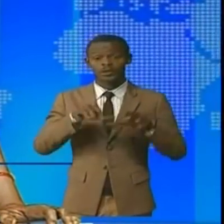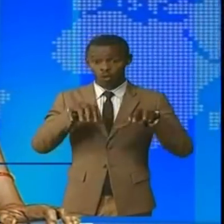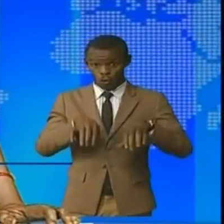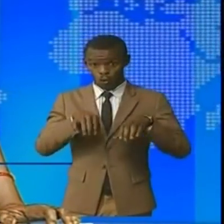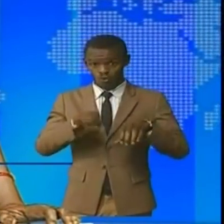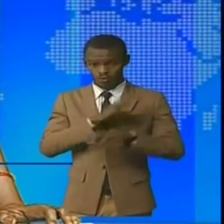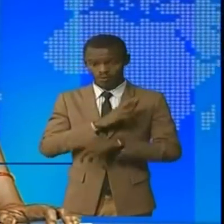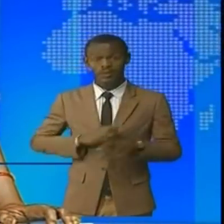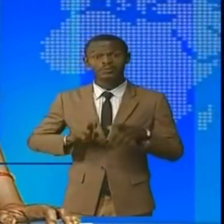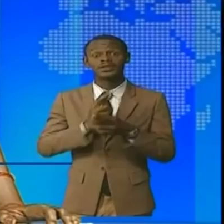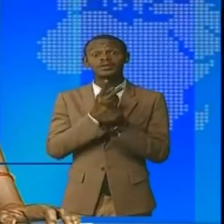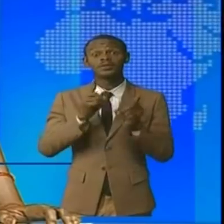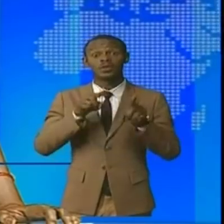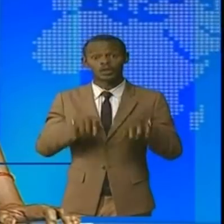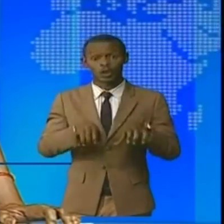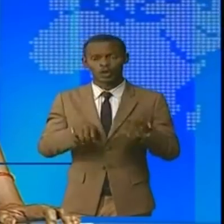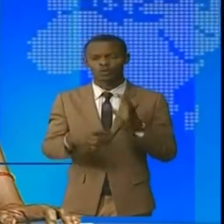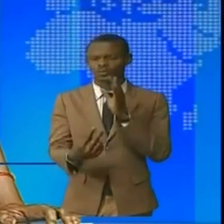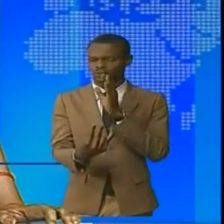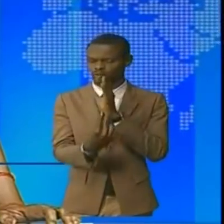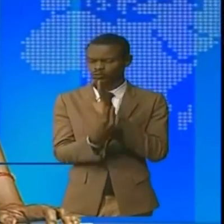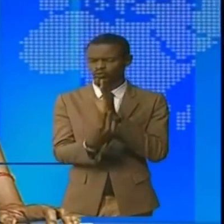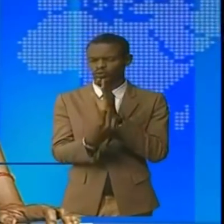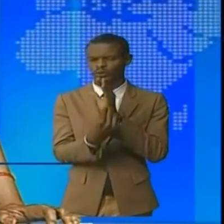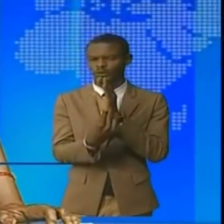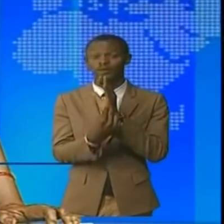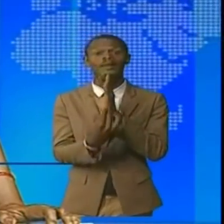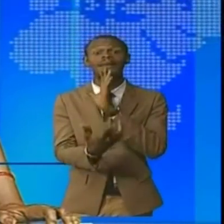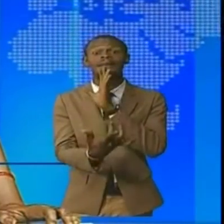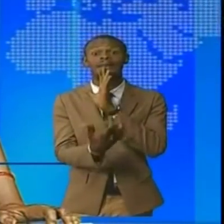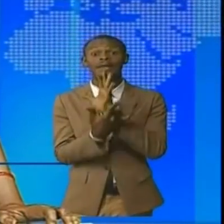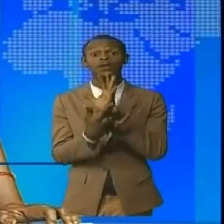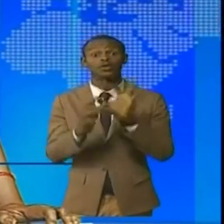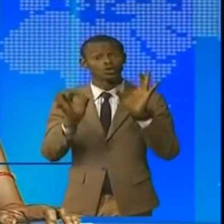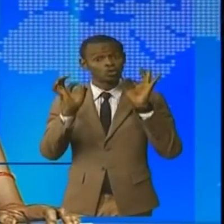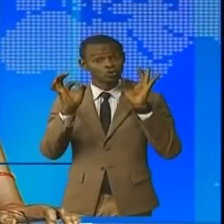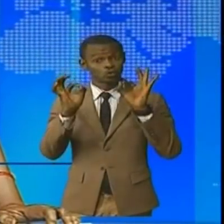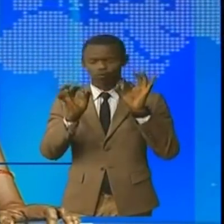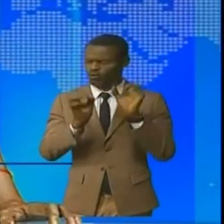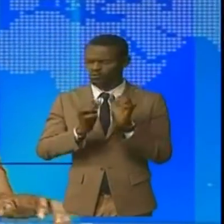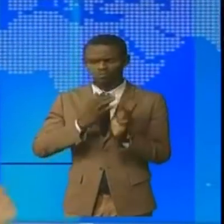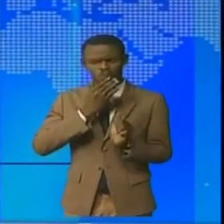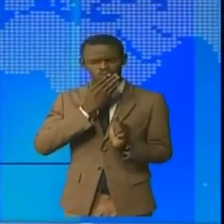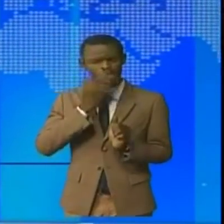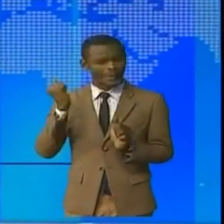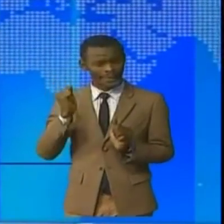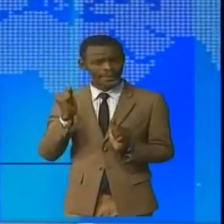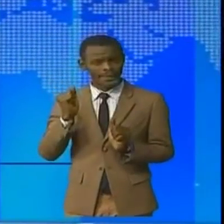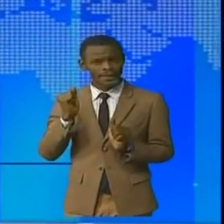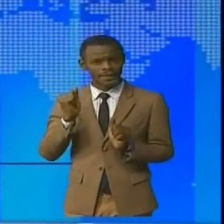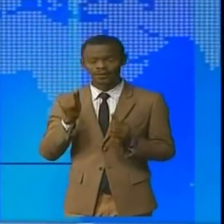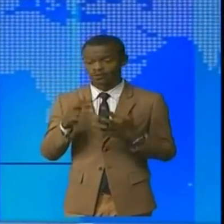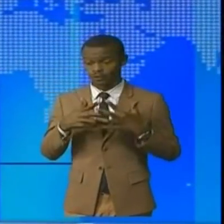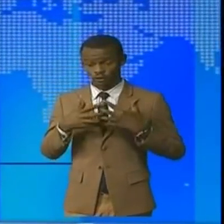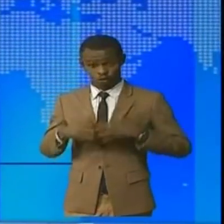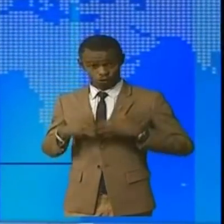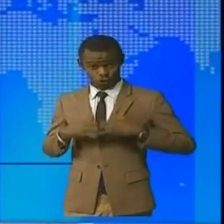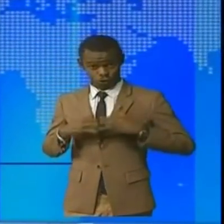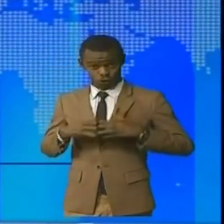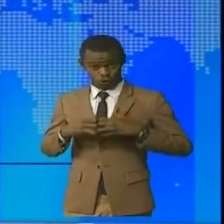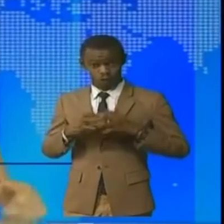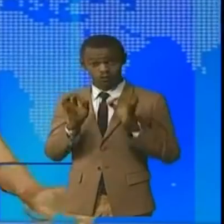nouvelles technologies, enregistre des avancées significatives. Deux femmes, Thérèse Kirongozi et Raissa Malou, viennent de mettre en place